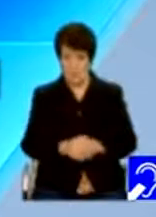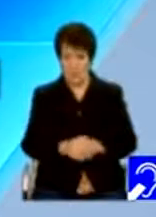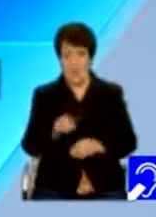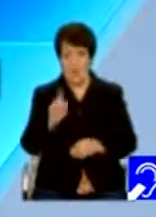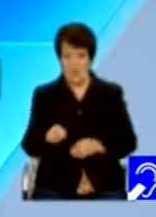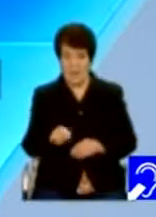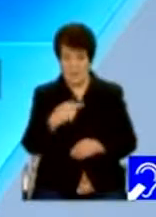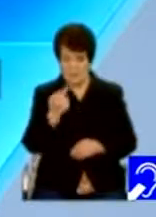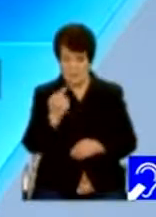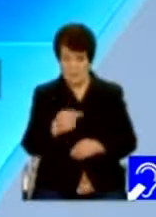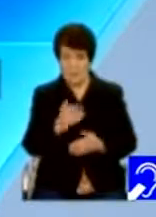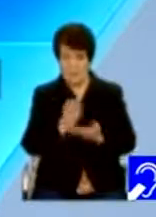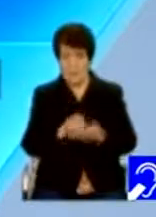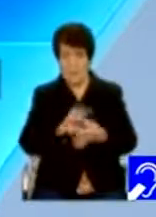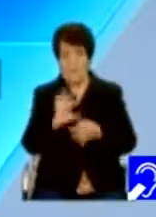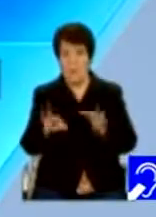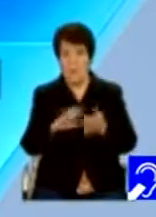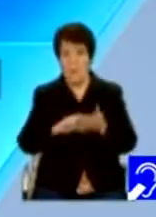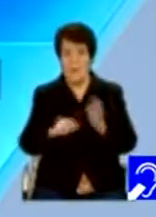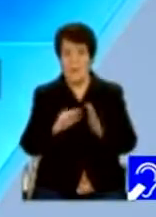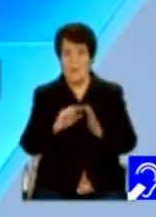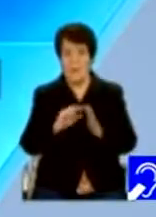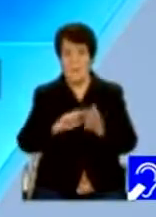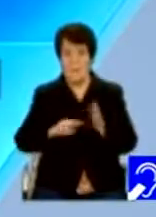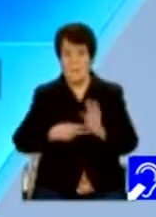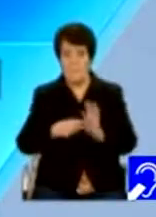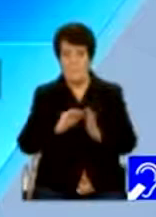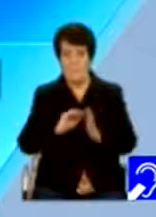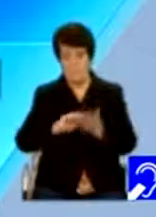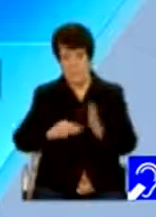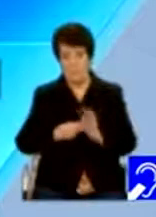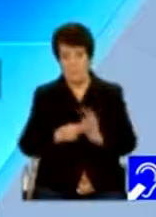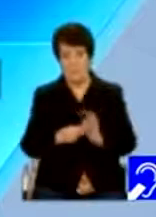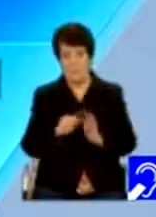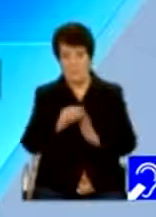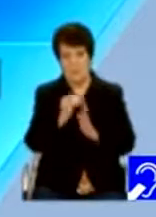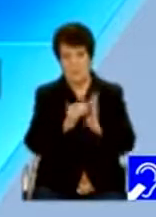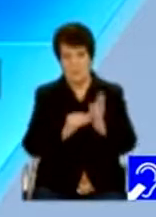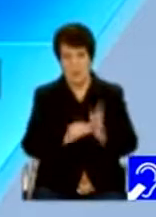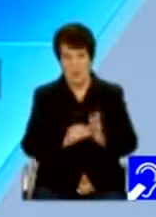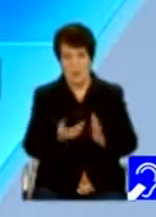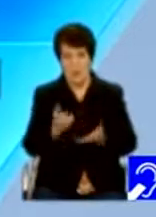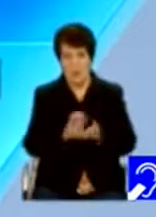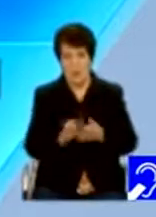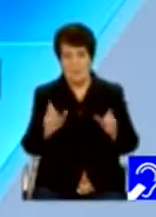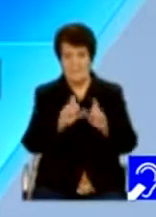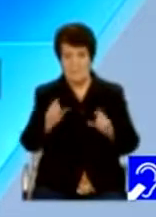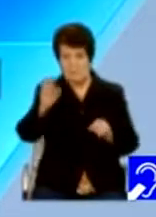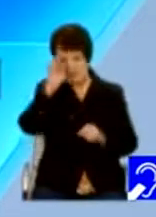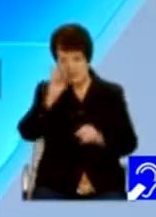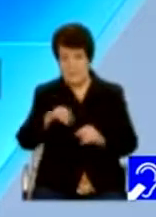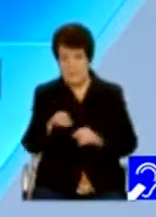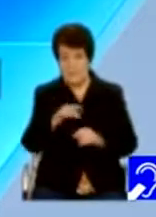am reținut și asta avem în programul nostru electoral. Deci, dumneavoastră cunoașteți că noi avem instituții de stat